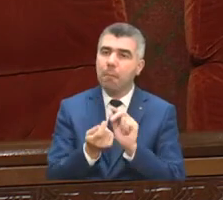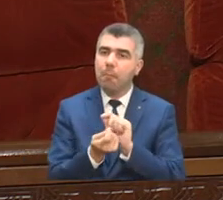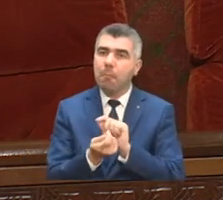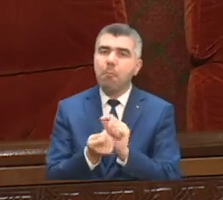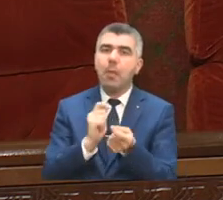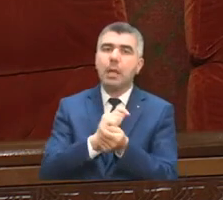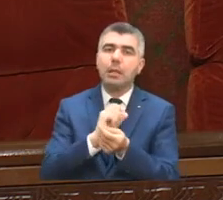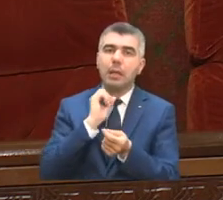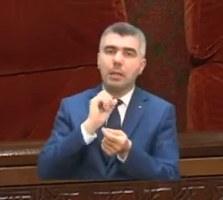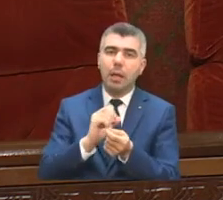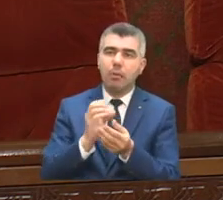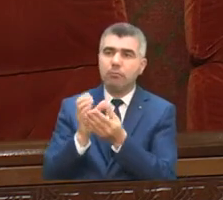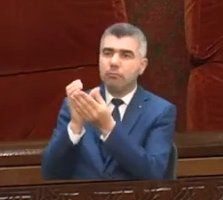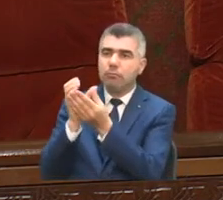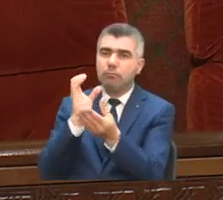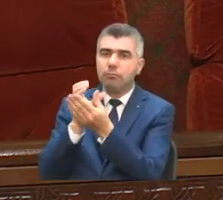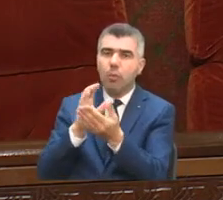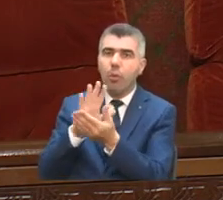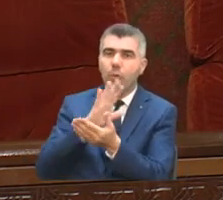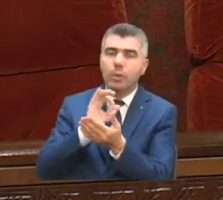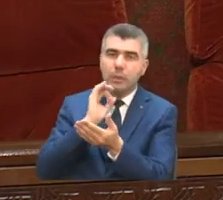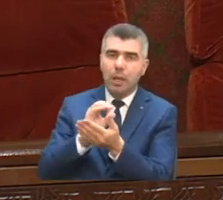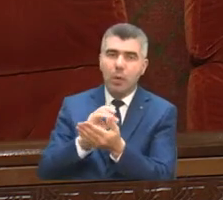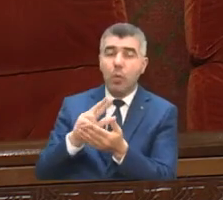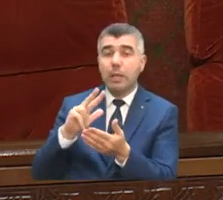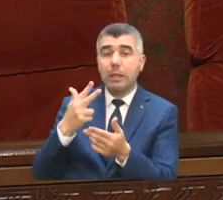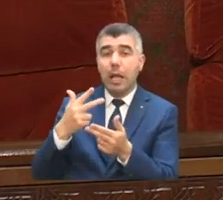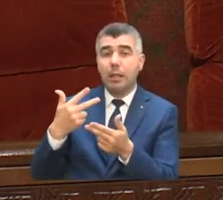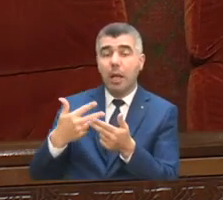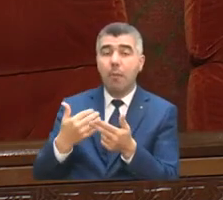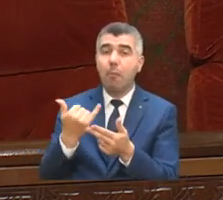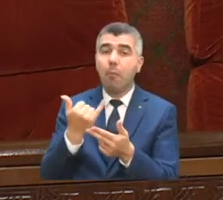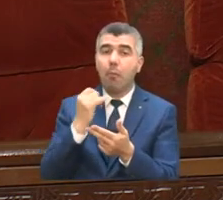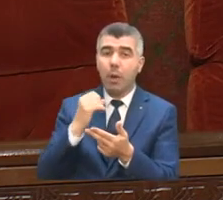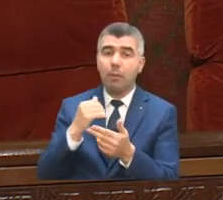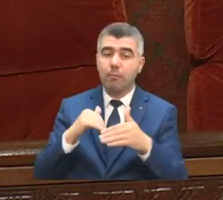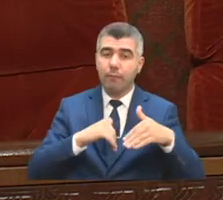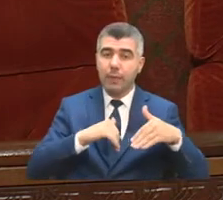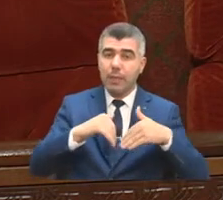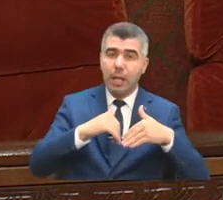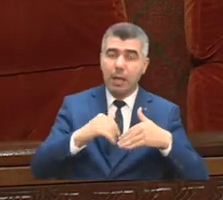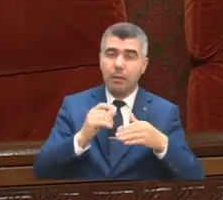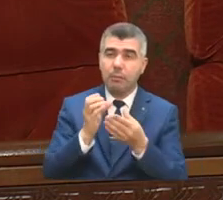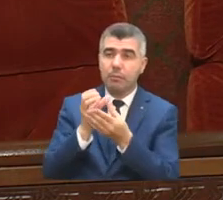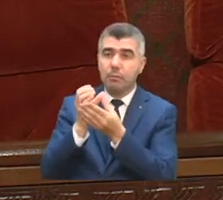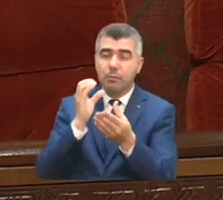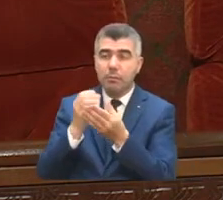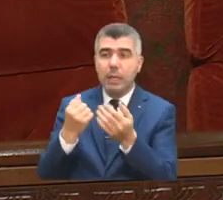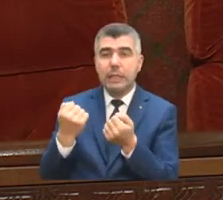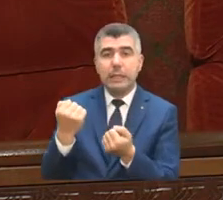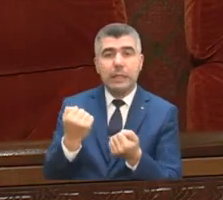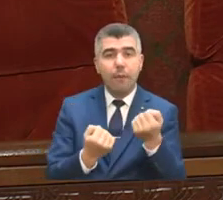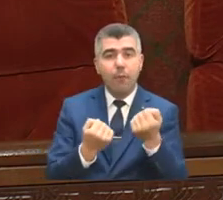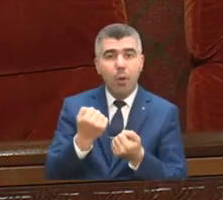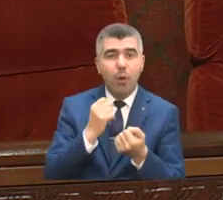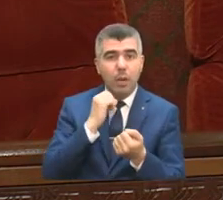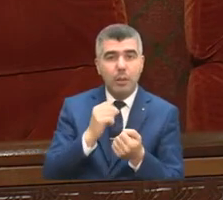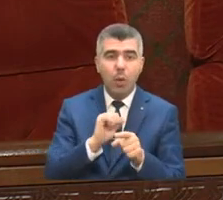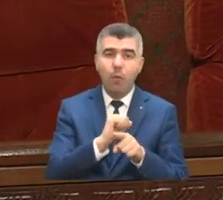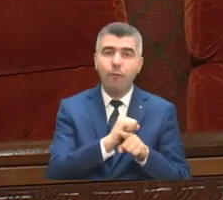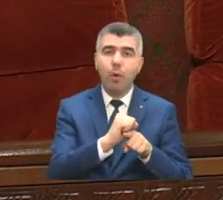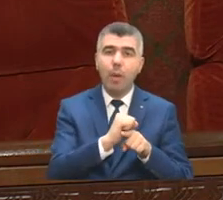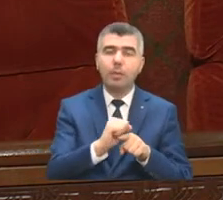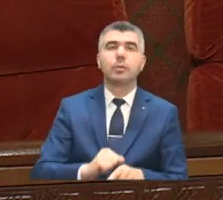ومستدامه للنقل الجماعي للاشخاص ترتكز على ثلاث مكونات في قطاع النقل الطرقي وهي الحافله السائق المهني وهيكلات وتاهيل الفاعلين